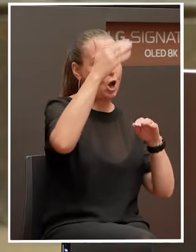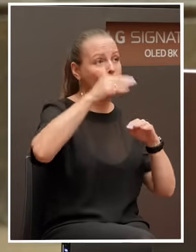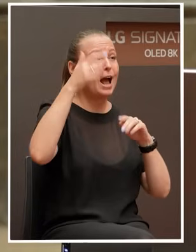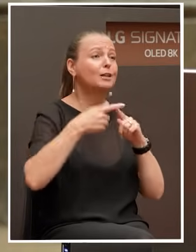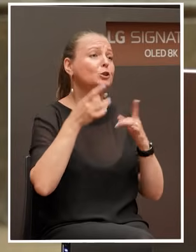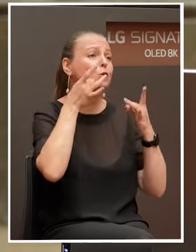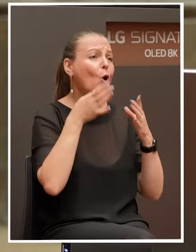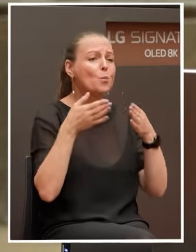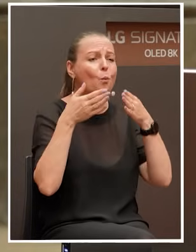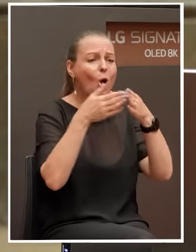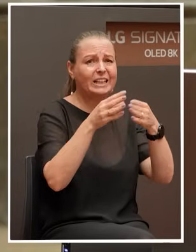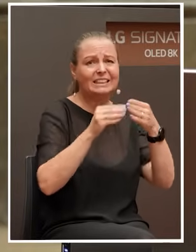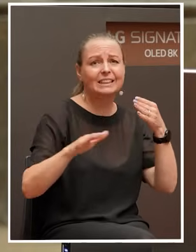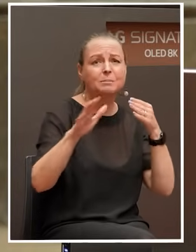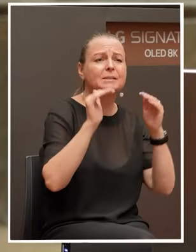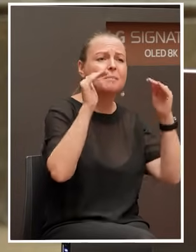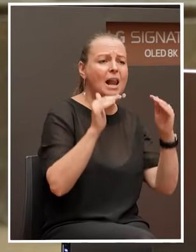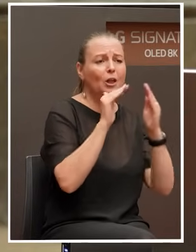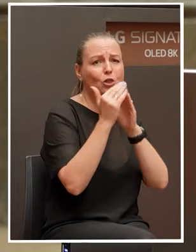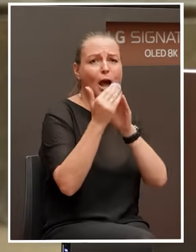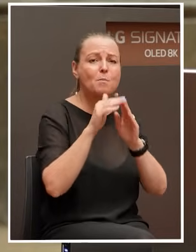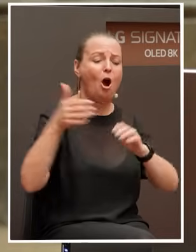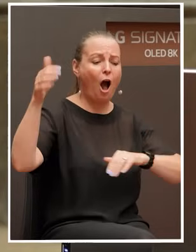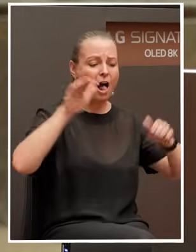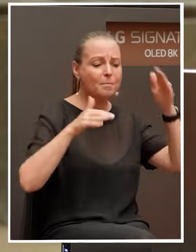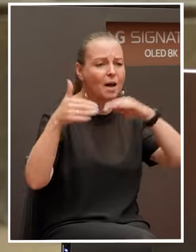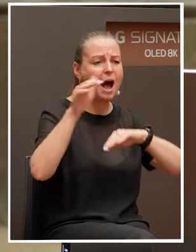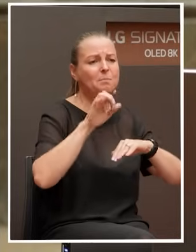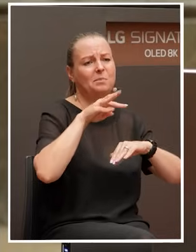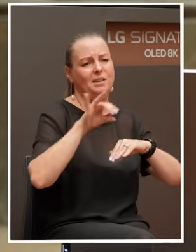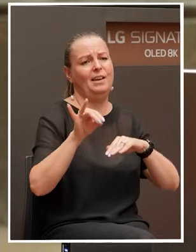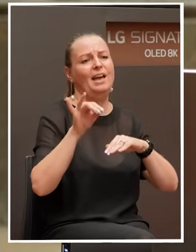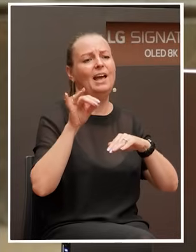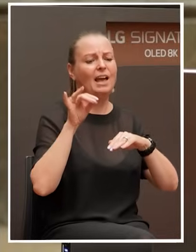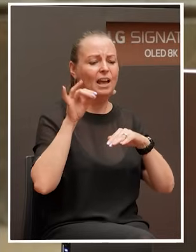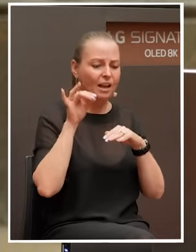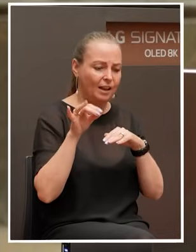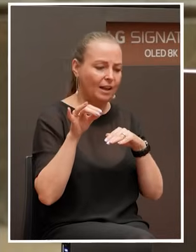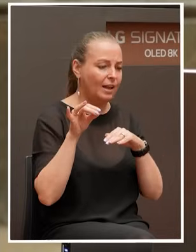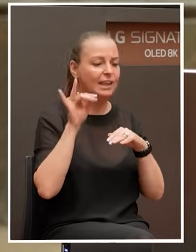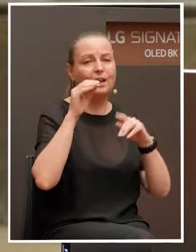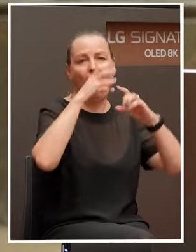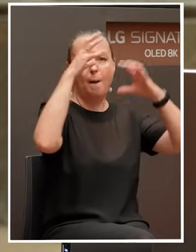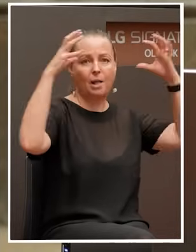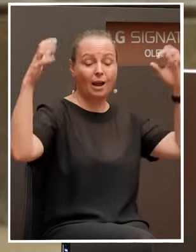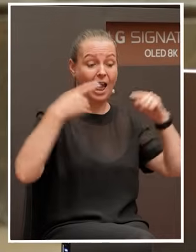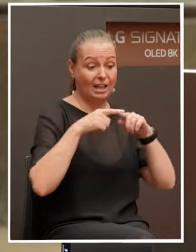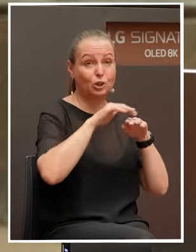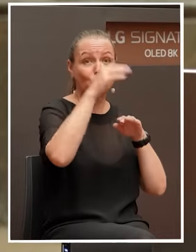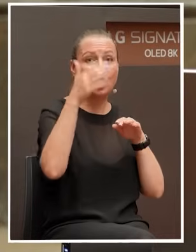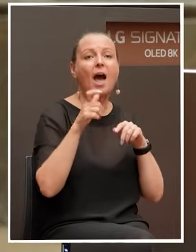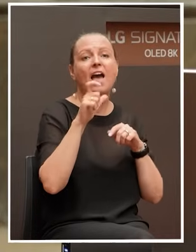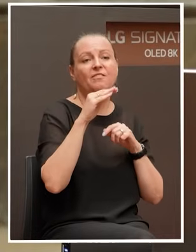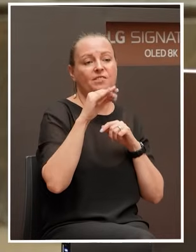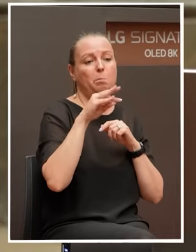земли с несколькими низкими домиками, окруженный холмами, укрытый непрерывным караваном облаков. Стога – эфемерные